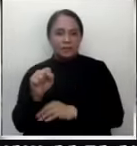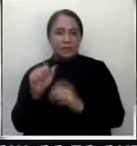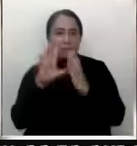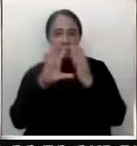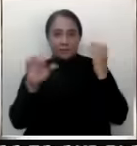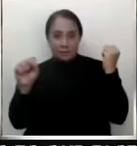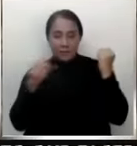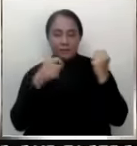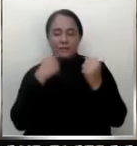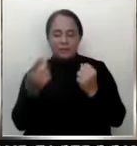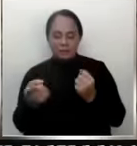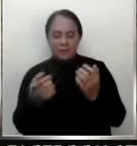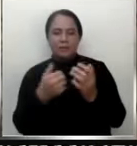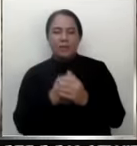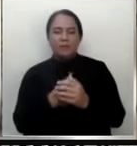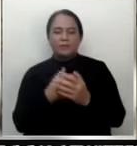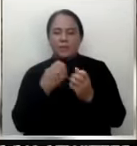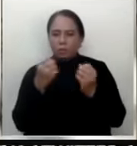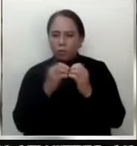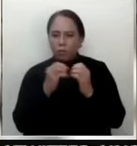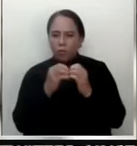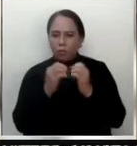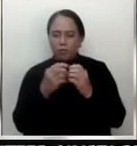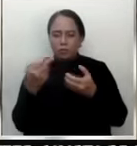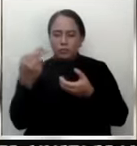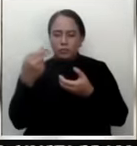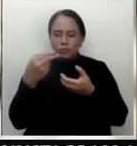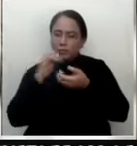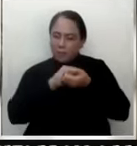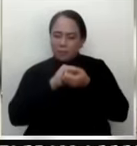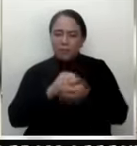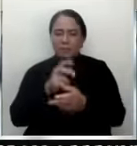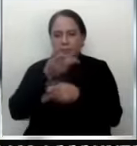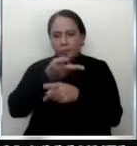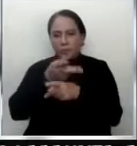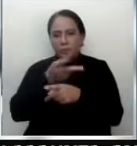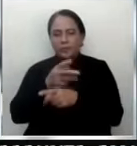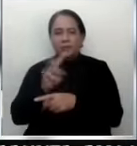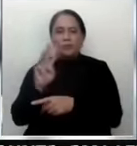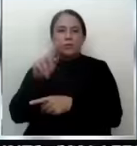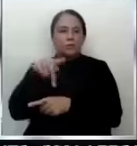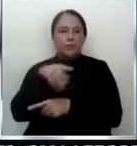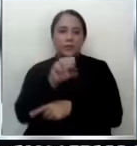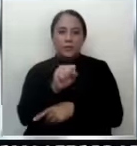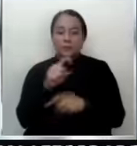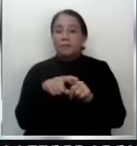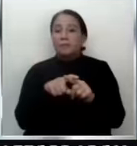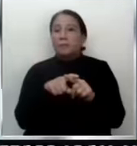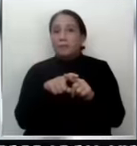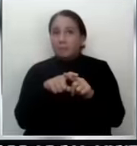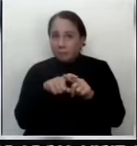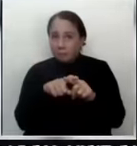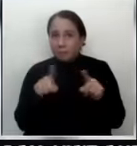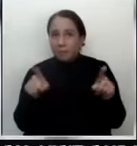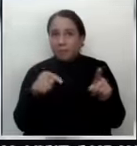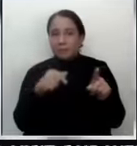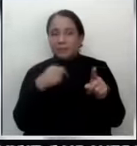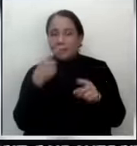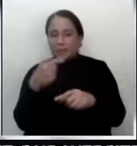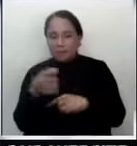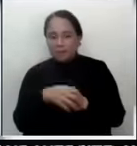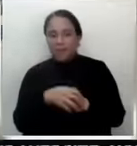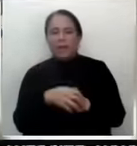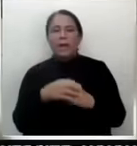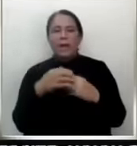ang mas maraming joint patrol ng Estados Unidos at ng Pilipinas sa WPS. Pero hindi raw nakikita ni Carlson na magkakaroon ng